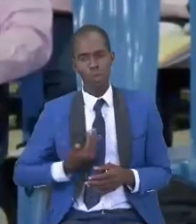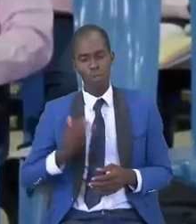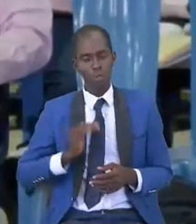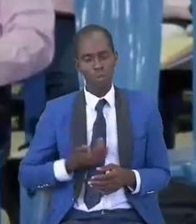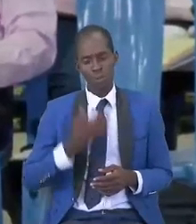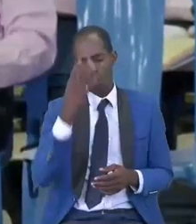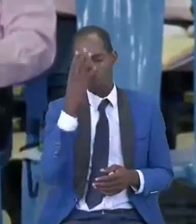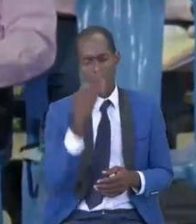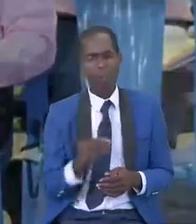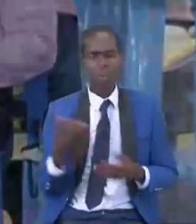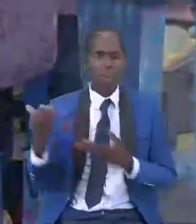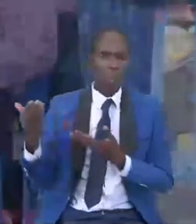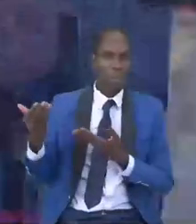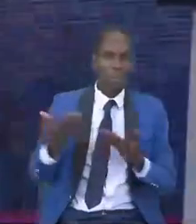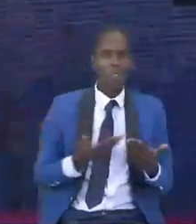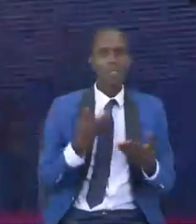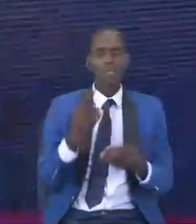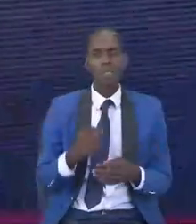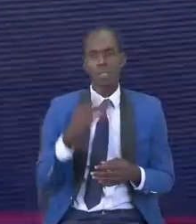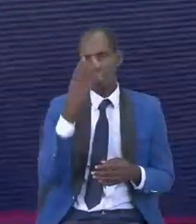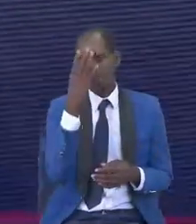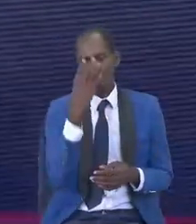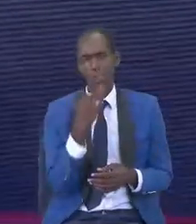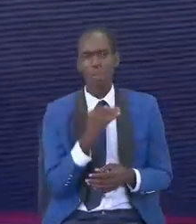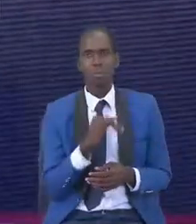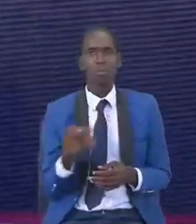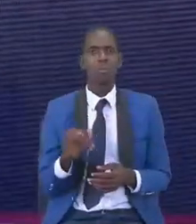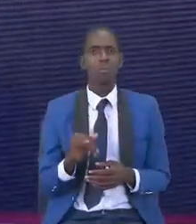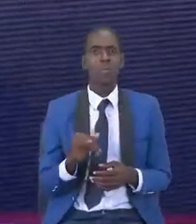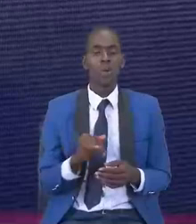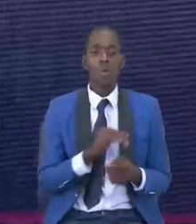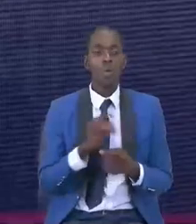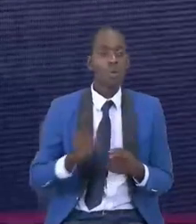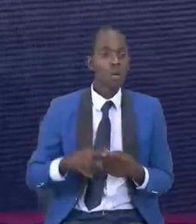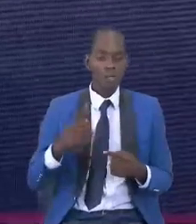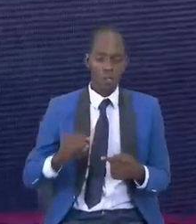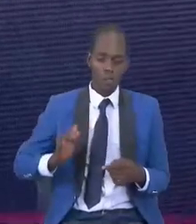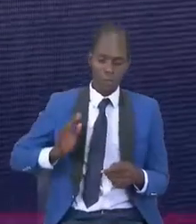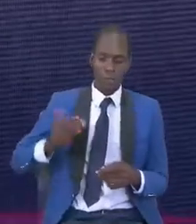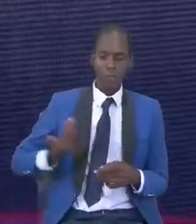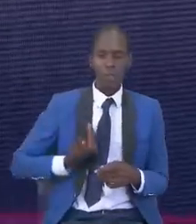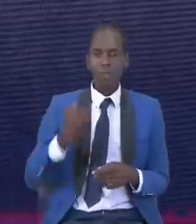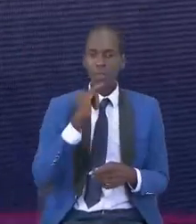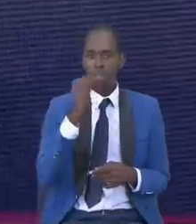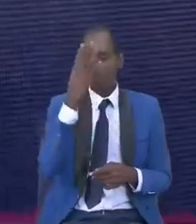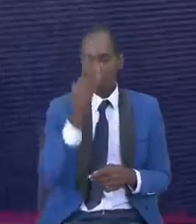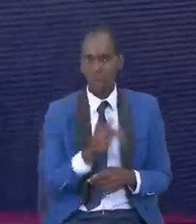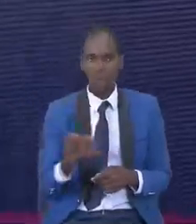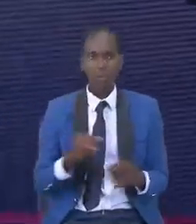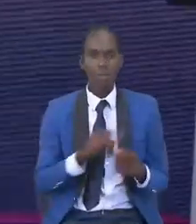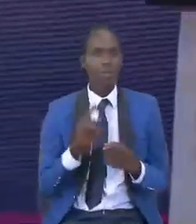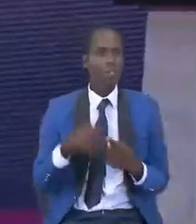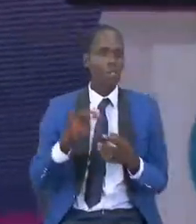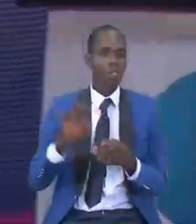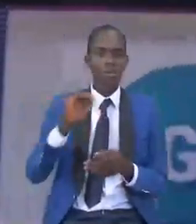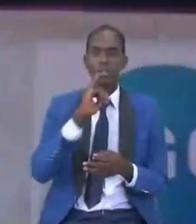dormait, en donne le sommeil au corps. Quand l'âme dort, quand l'esprit dort, le